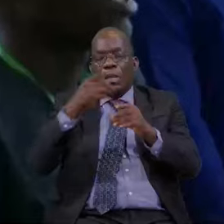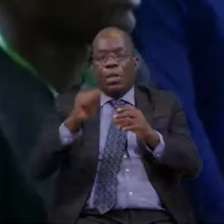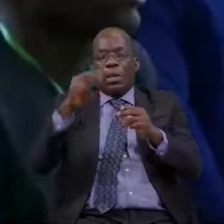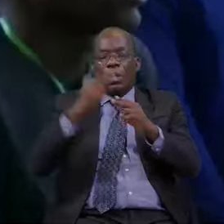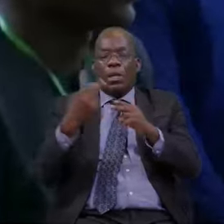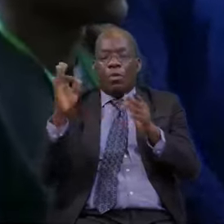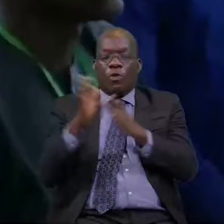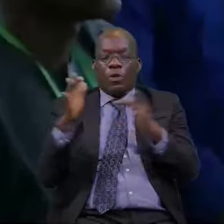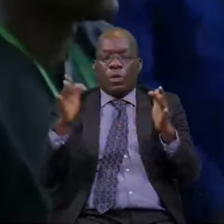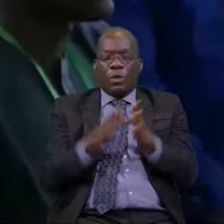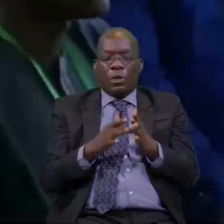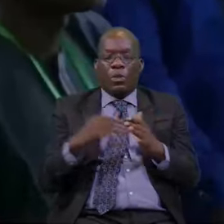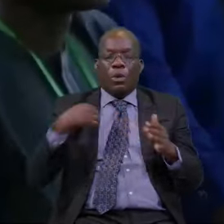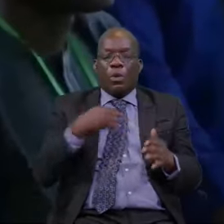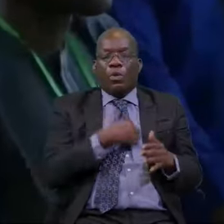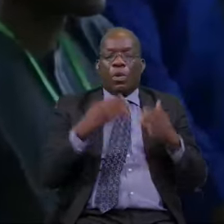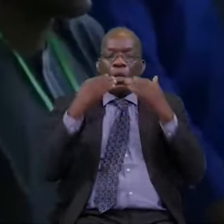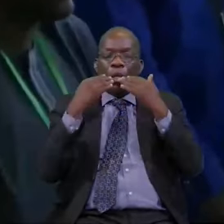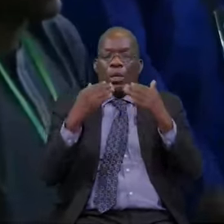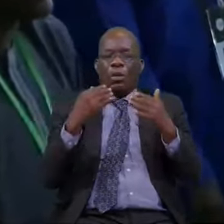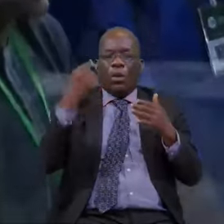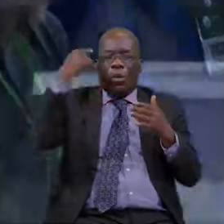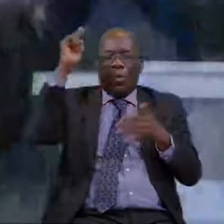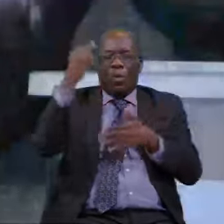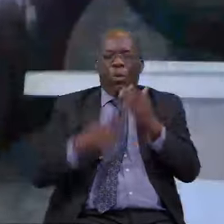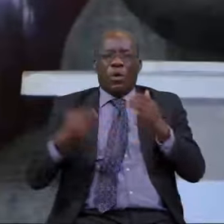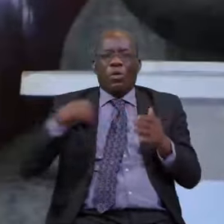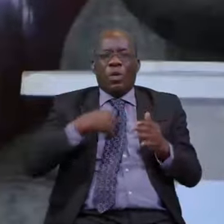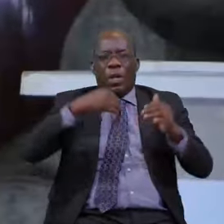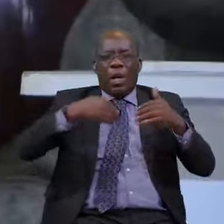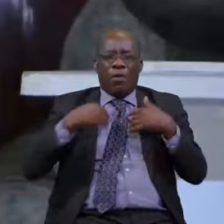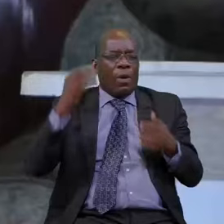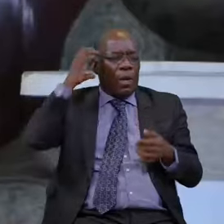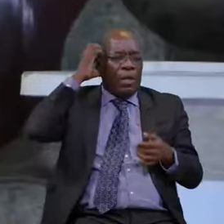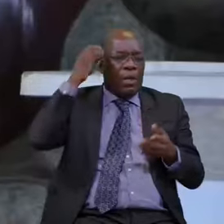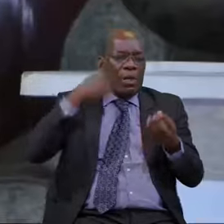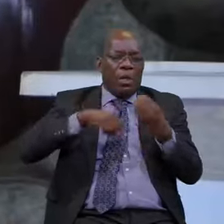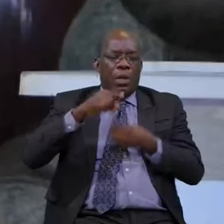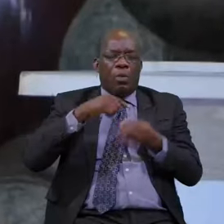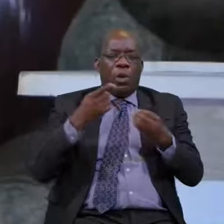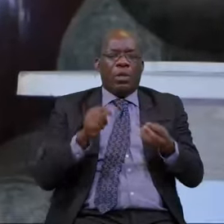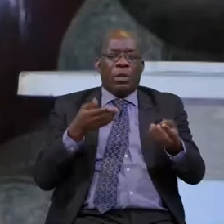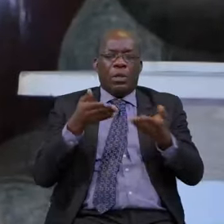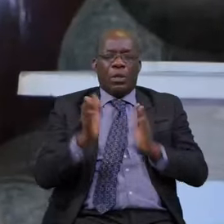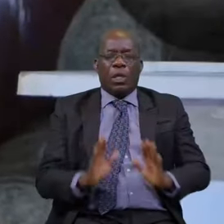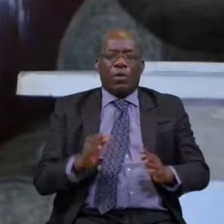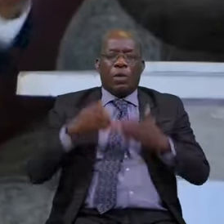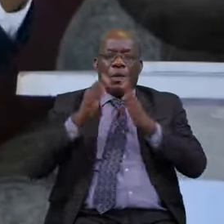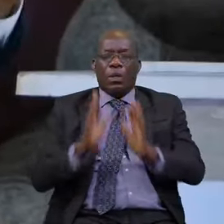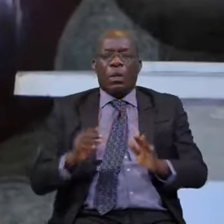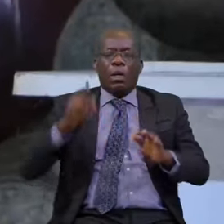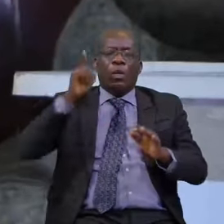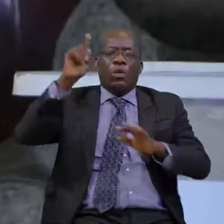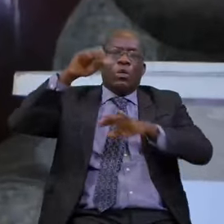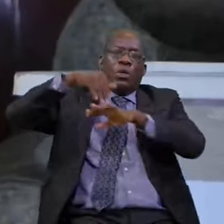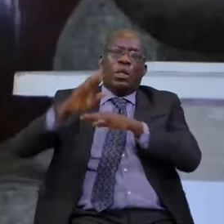Jésus, nous te remercions pour ce que nous avons appris du serviteur, le